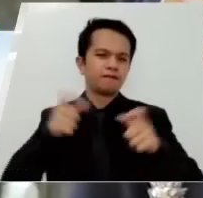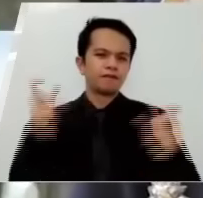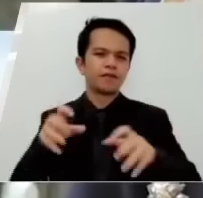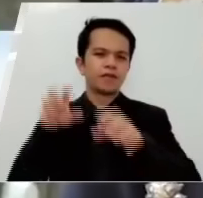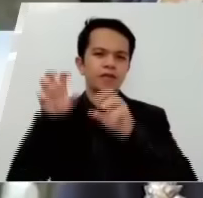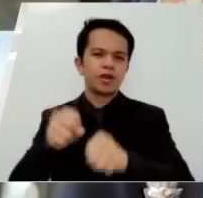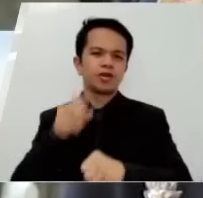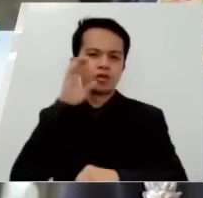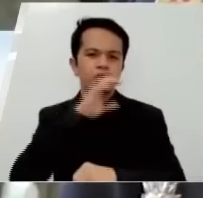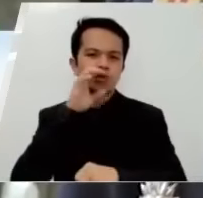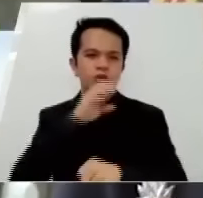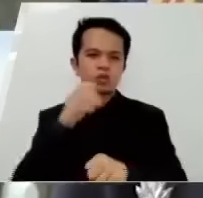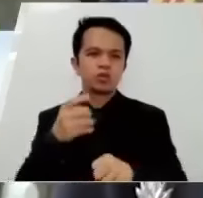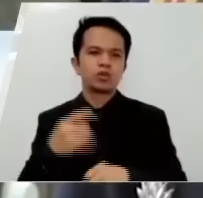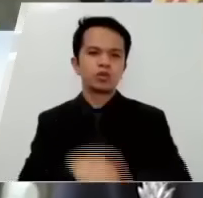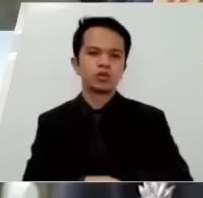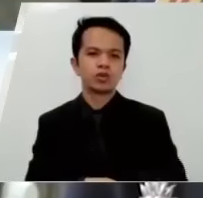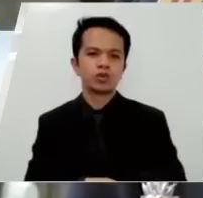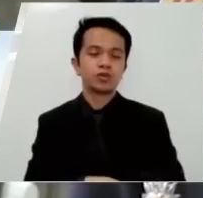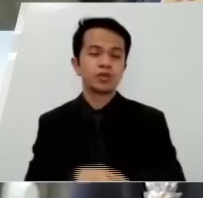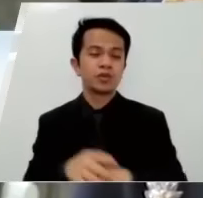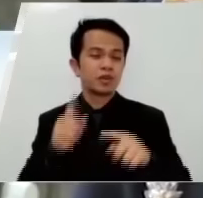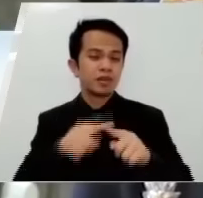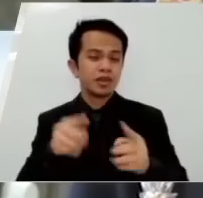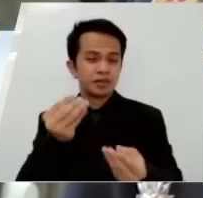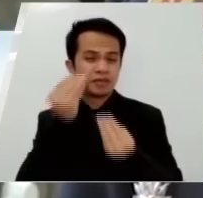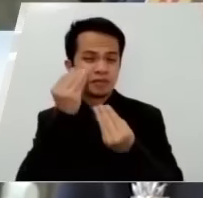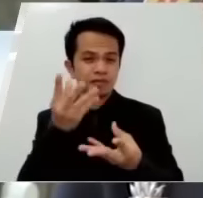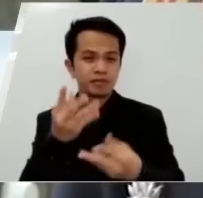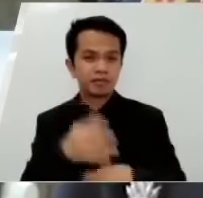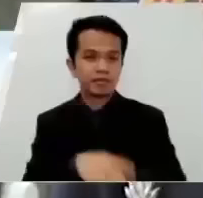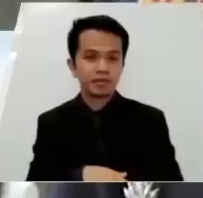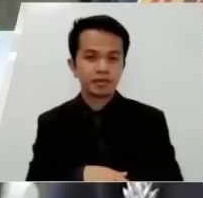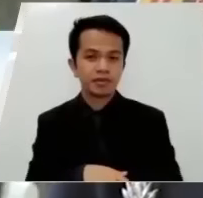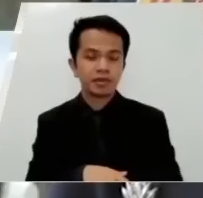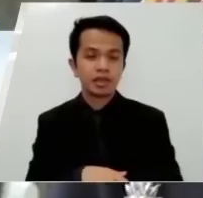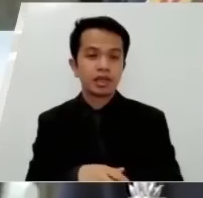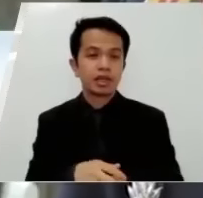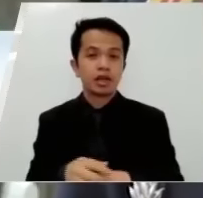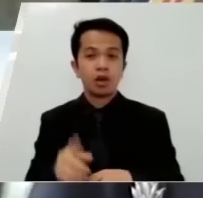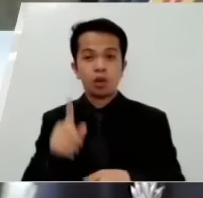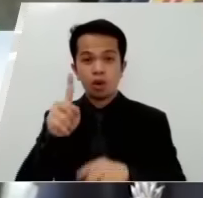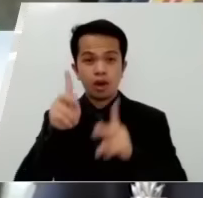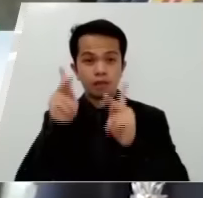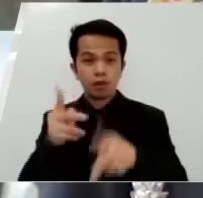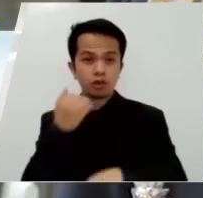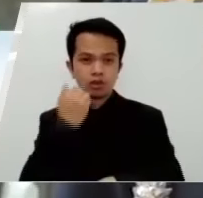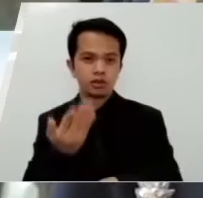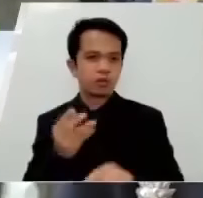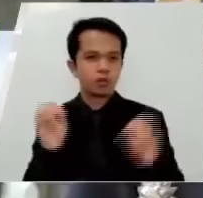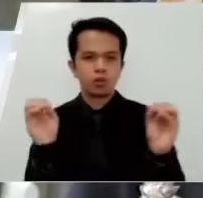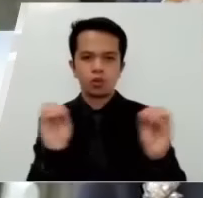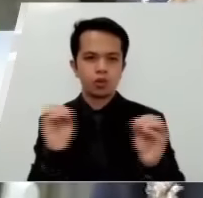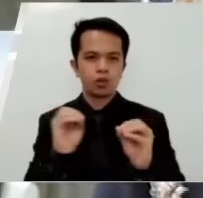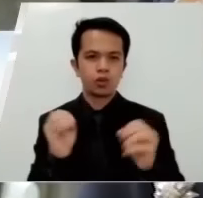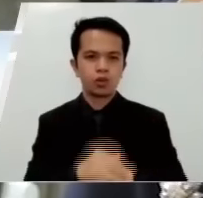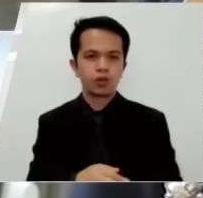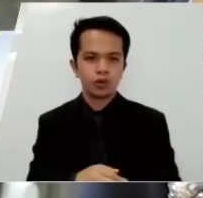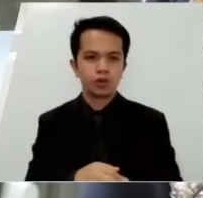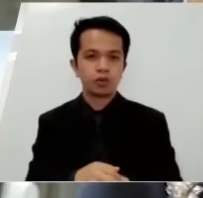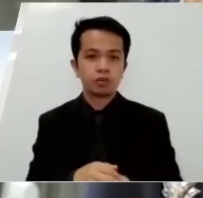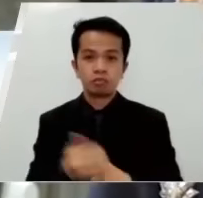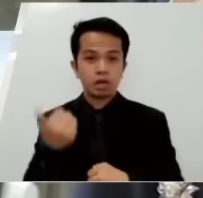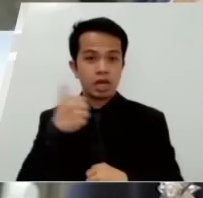natin. But not one person died. Walang namatay, walang